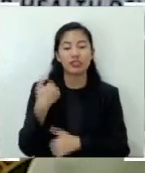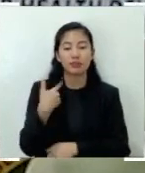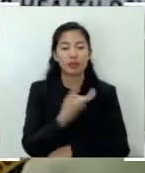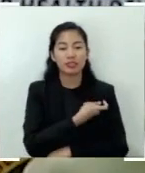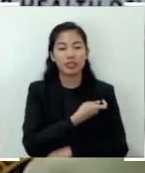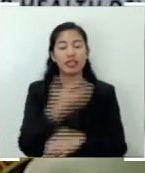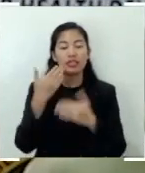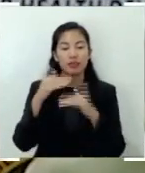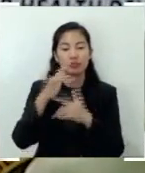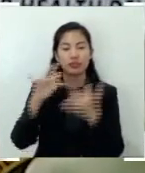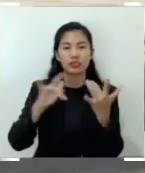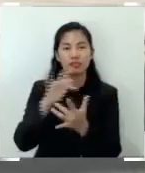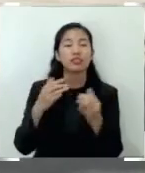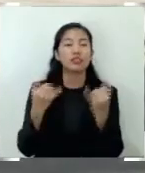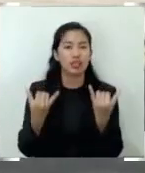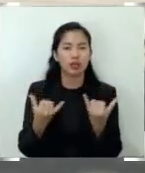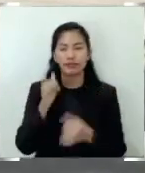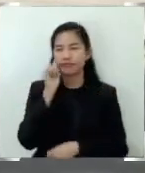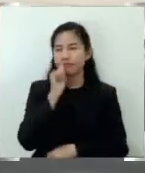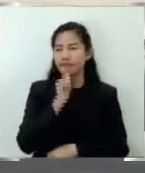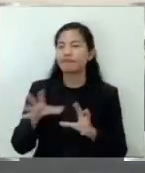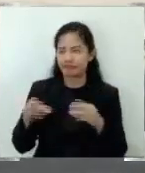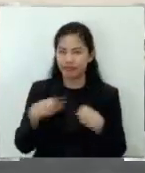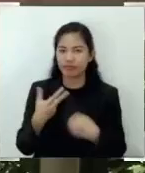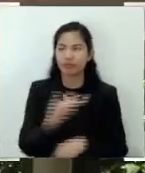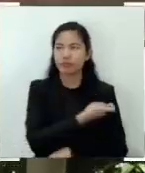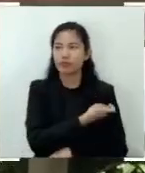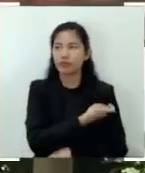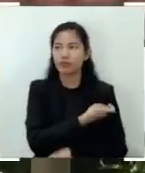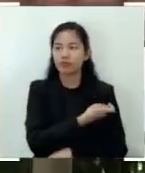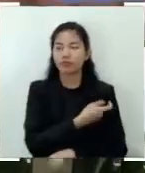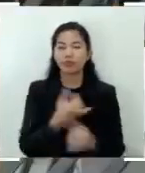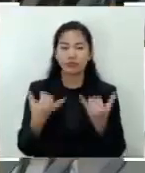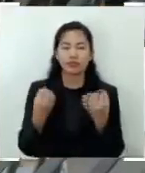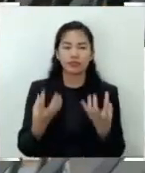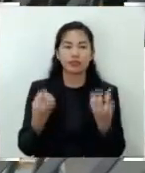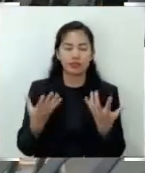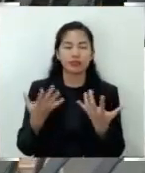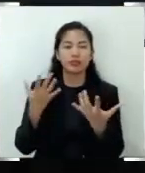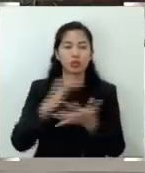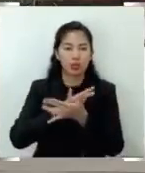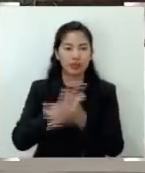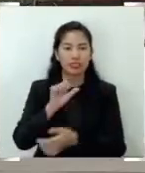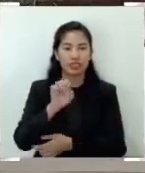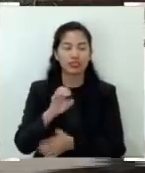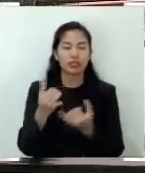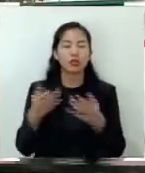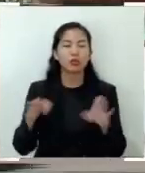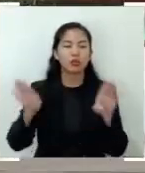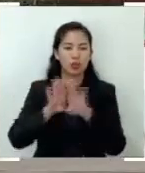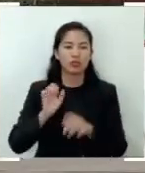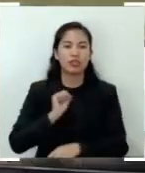ngayon, pipilitan sila magpabakuna. Dahil sa dumarami COVID cases, isasara na muna ang Senado ng isang linggo simula sa